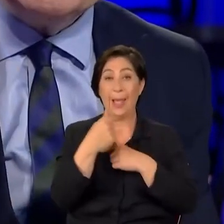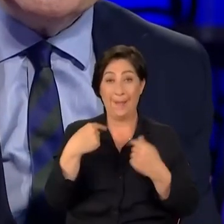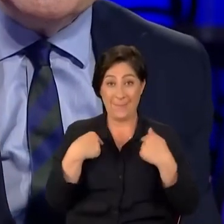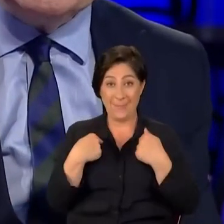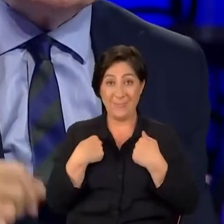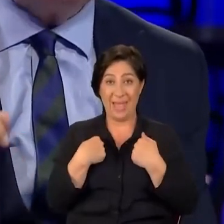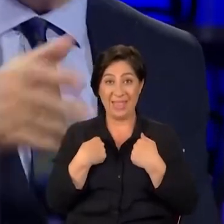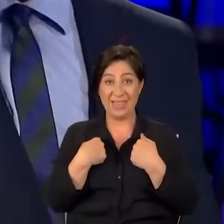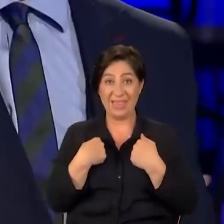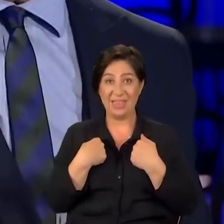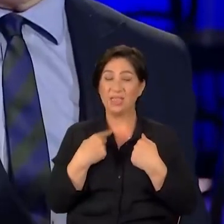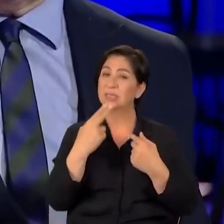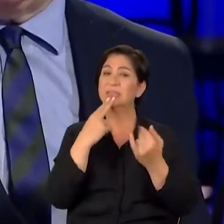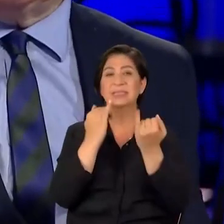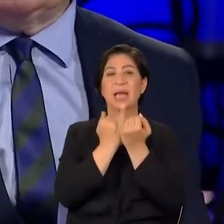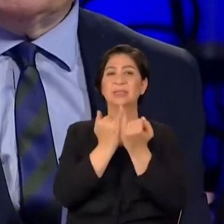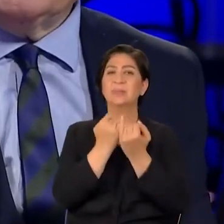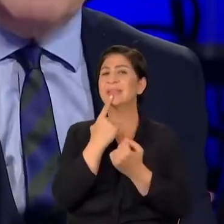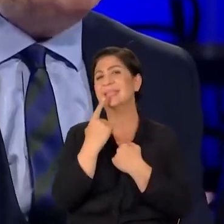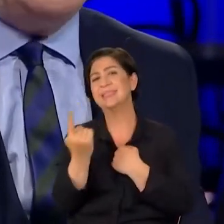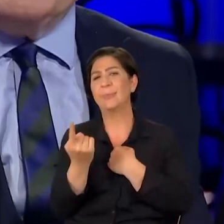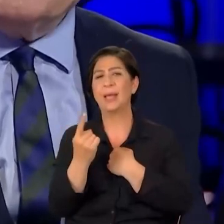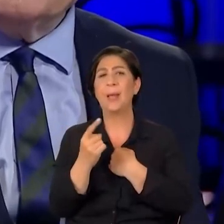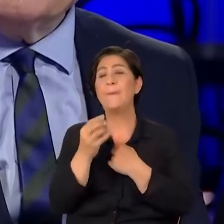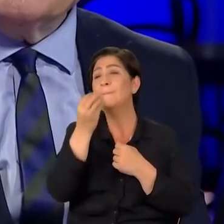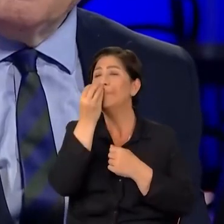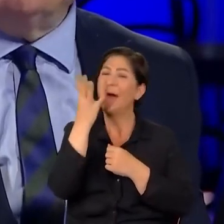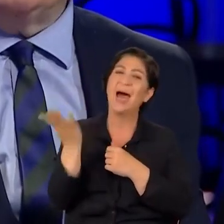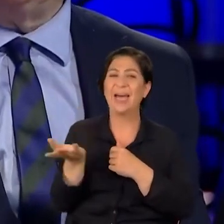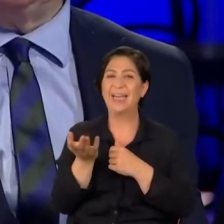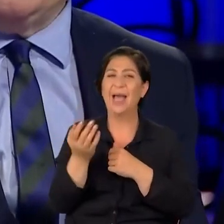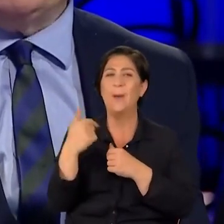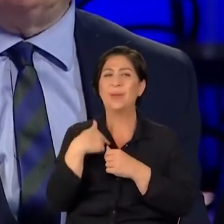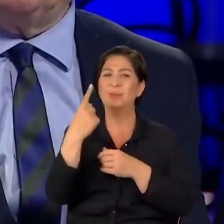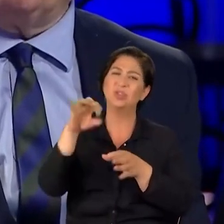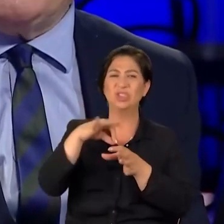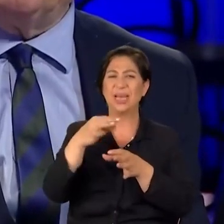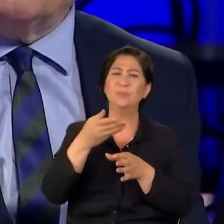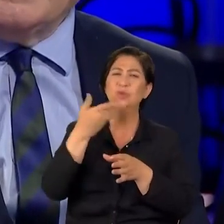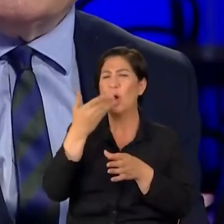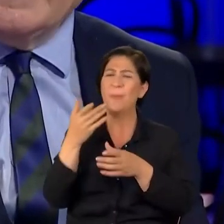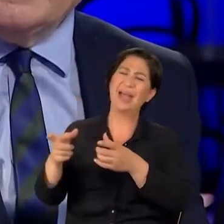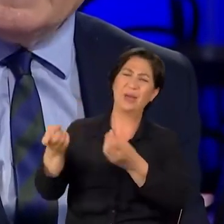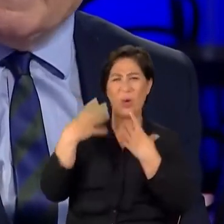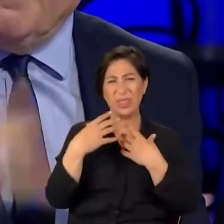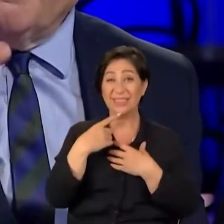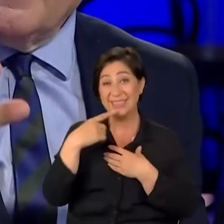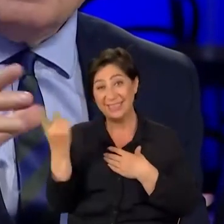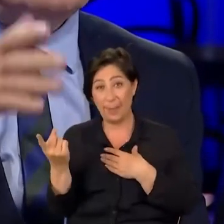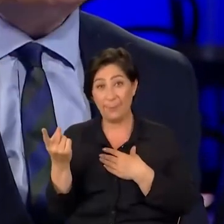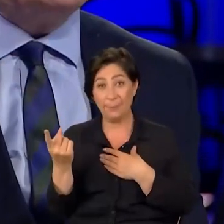Ben kız kardeşime desem ki, Bahar, bana bir çay yap, çorba yap, gönder diye